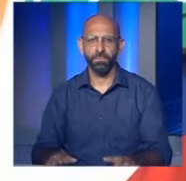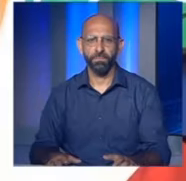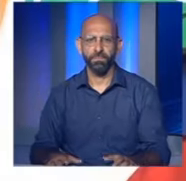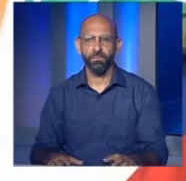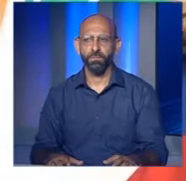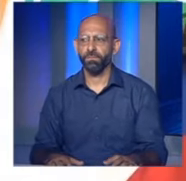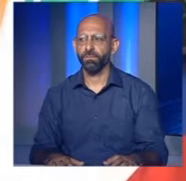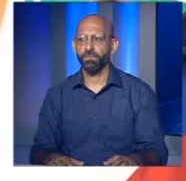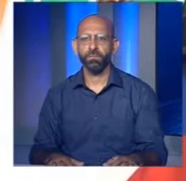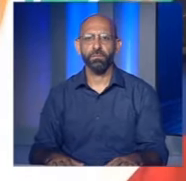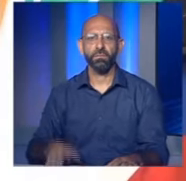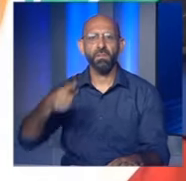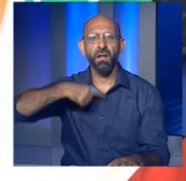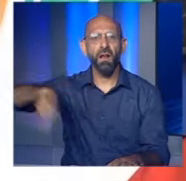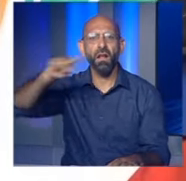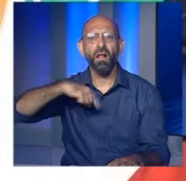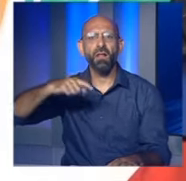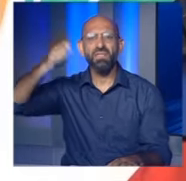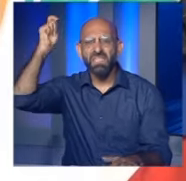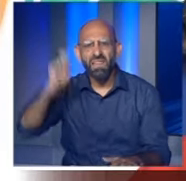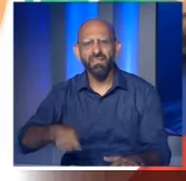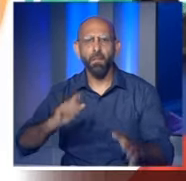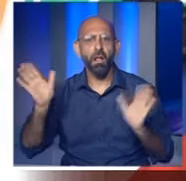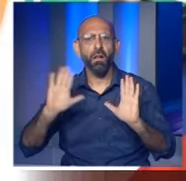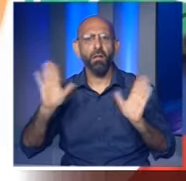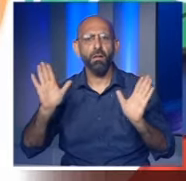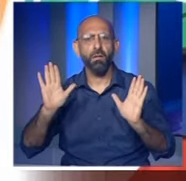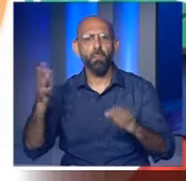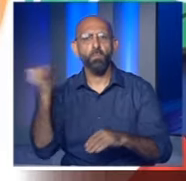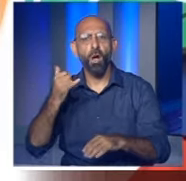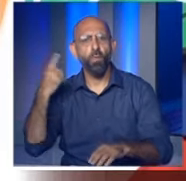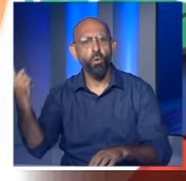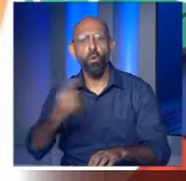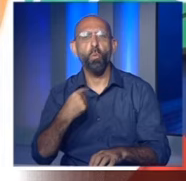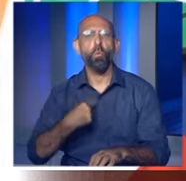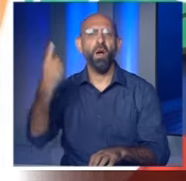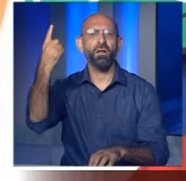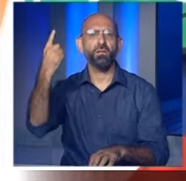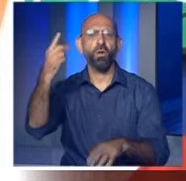الفريق نحن ما حدا بيفرض علينا ولا حدا بيقدر يقول